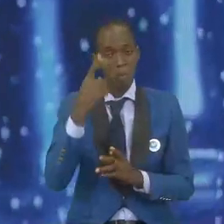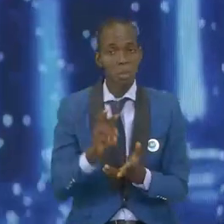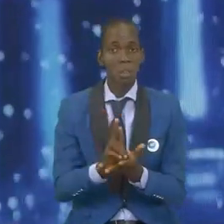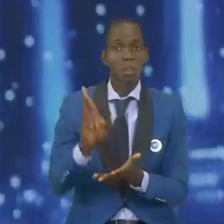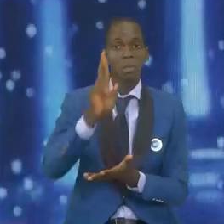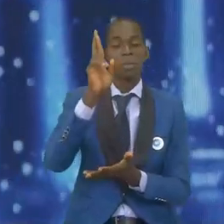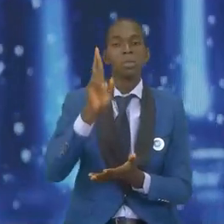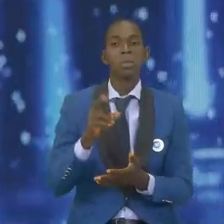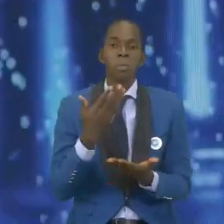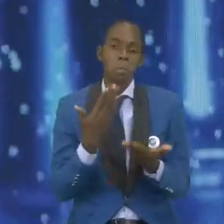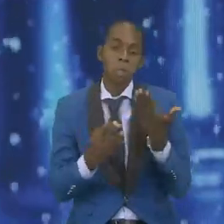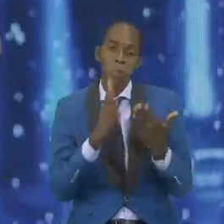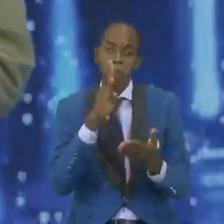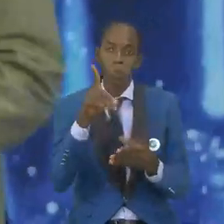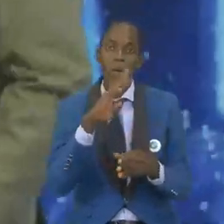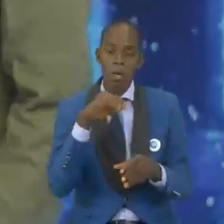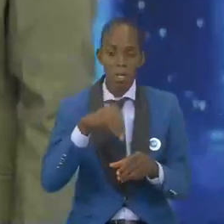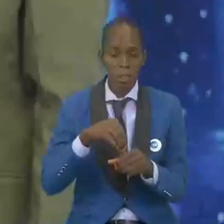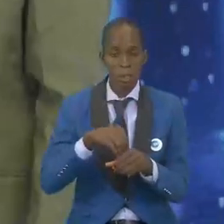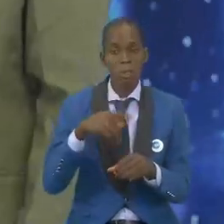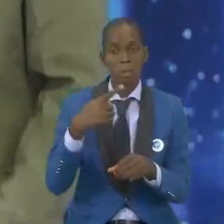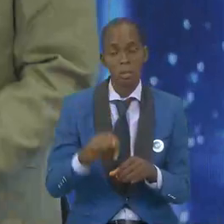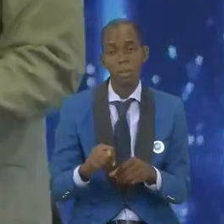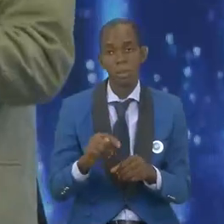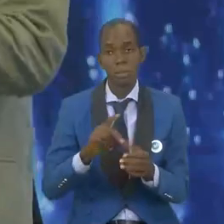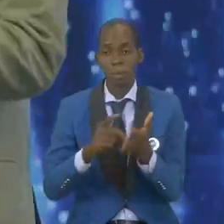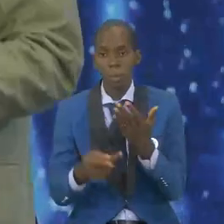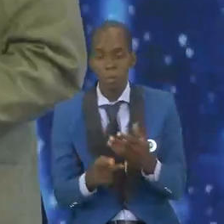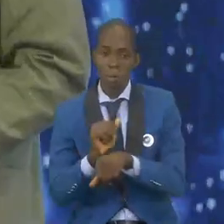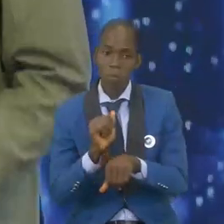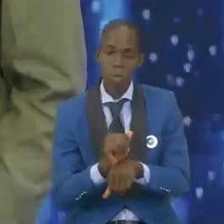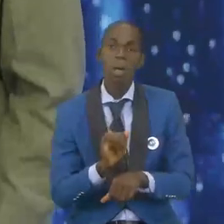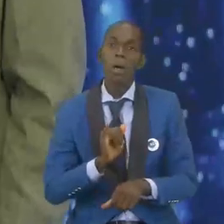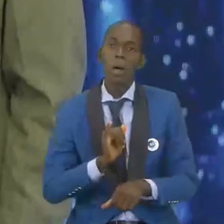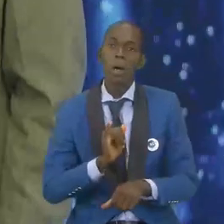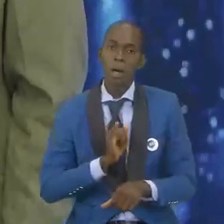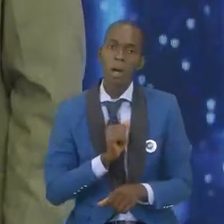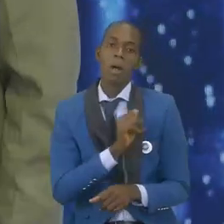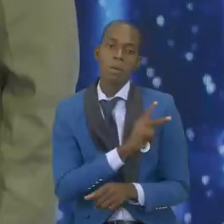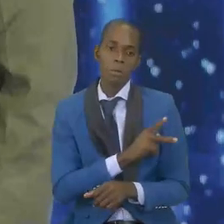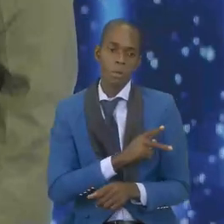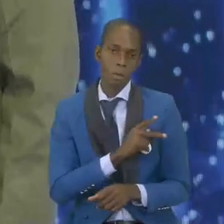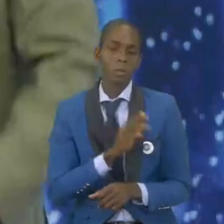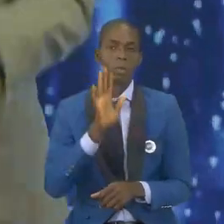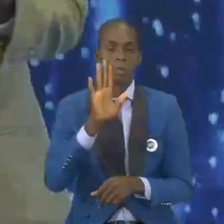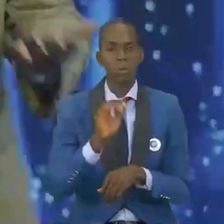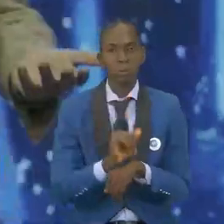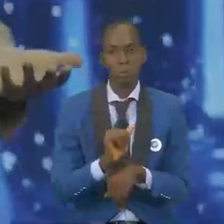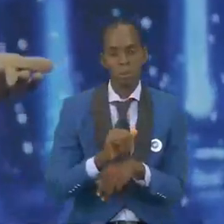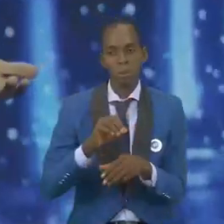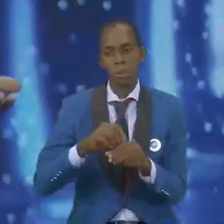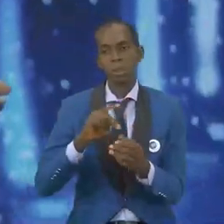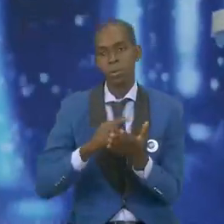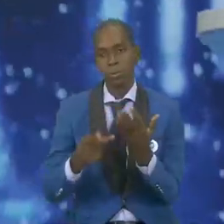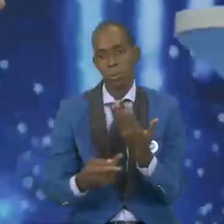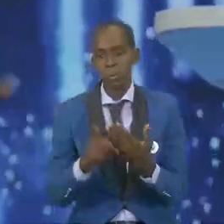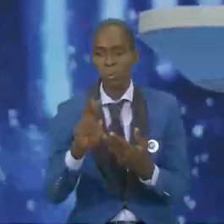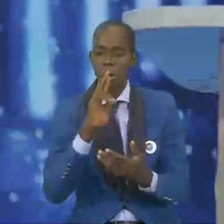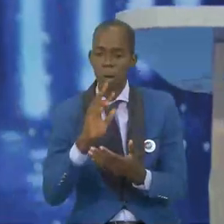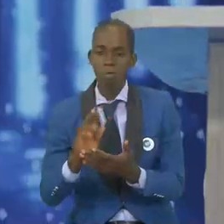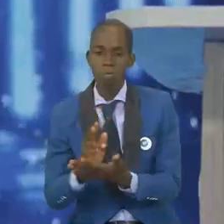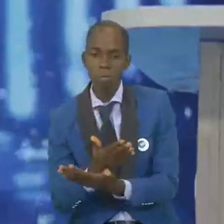travailles par-ci, par-là. J'apprécie toute l'œuvre que nous faisons. Nous préparons la cuisine. Oh, j'apprécie